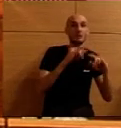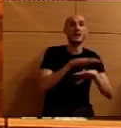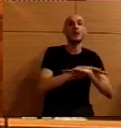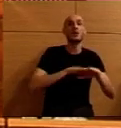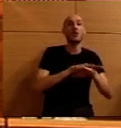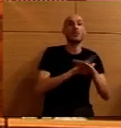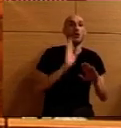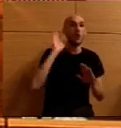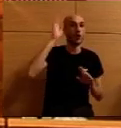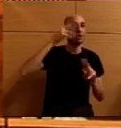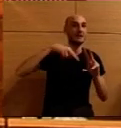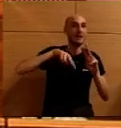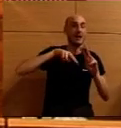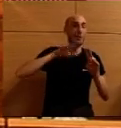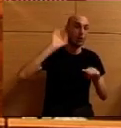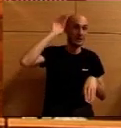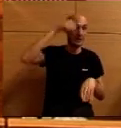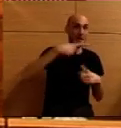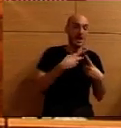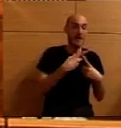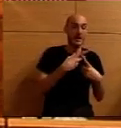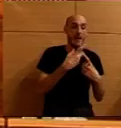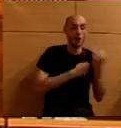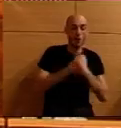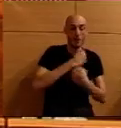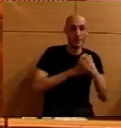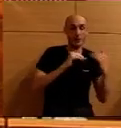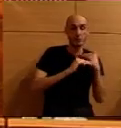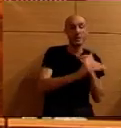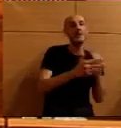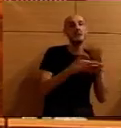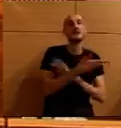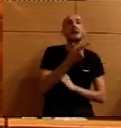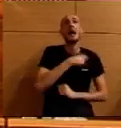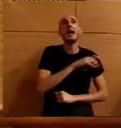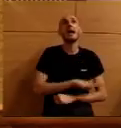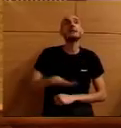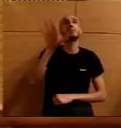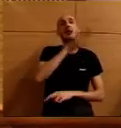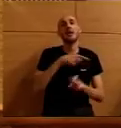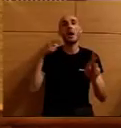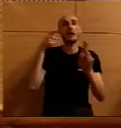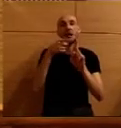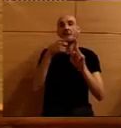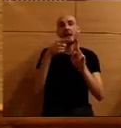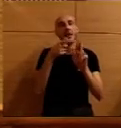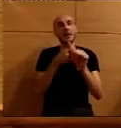de la Conselleria d'Economia Sostenible, són un referent a nivell de l'Estat espanyol. Moltes gràcies, president.